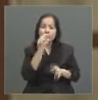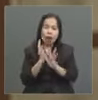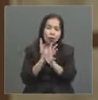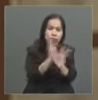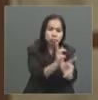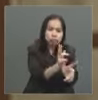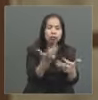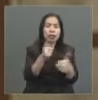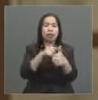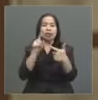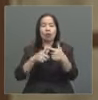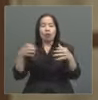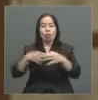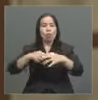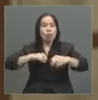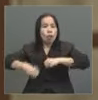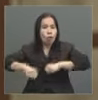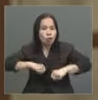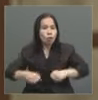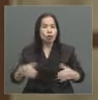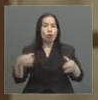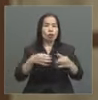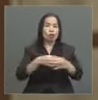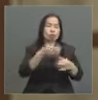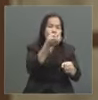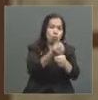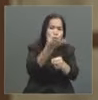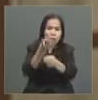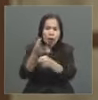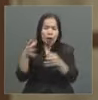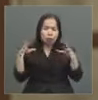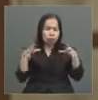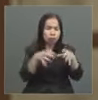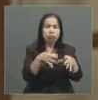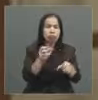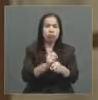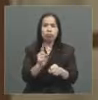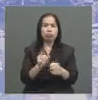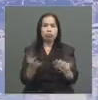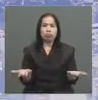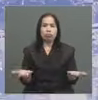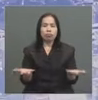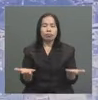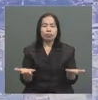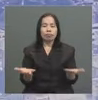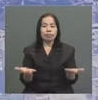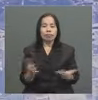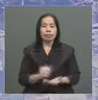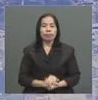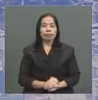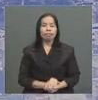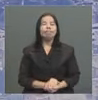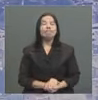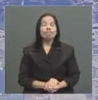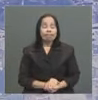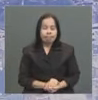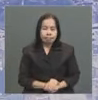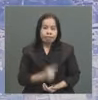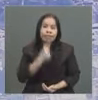ที่จะมีทั้งกลุ่มวัยรุ่นแล้วก็วัยกลางคนไปรวมกลุ่มกันนะคะคุณหมอคะ ครับครับก็ตรงนี้แน่นอน